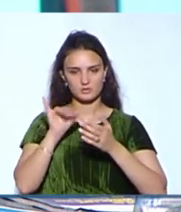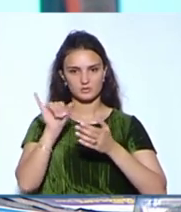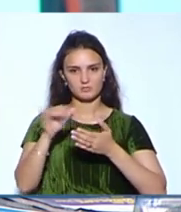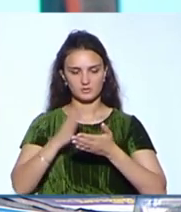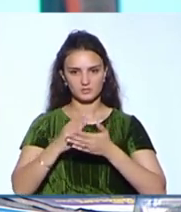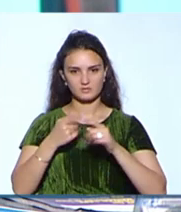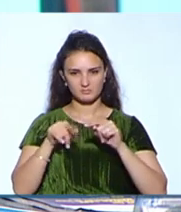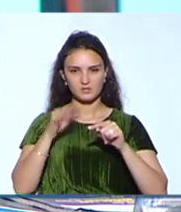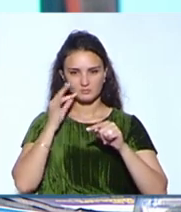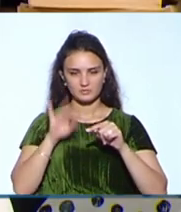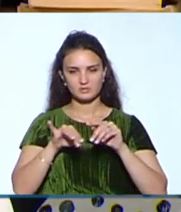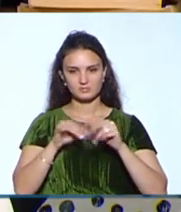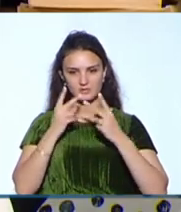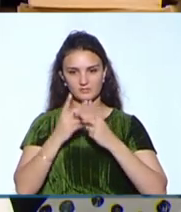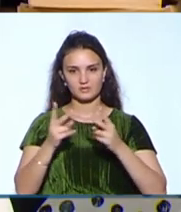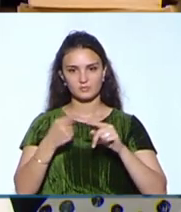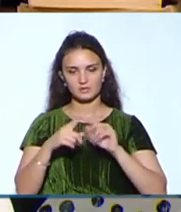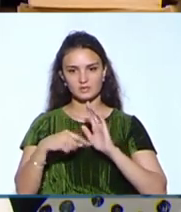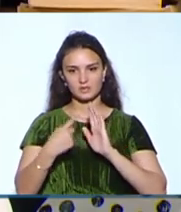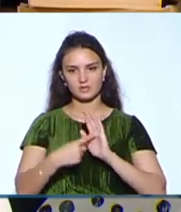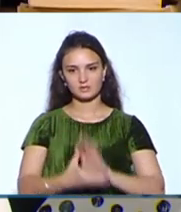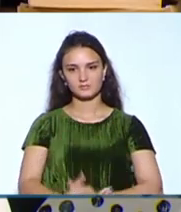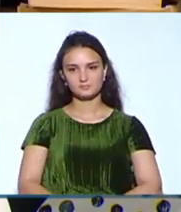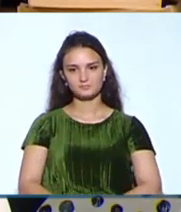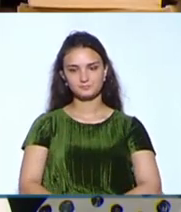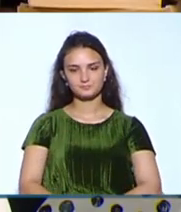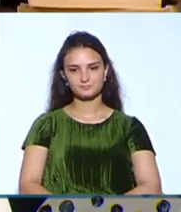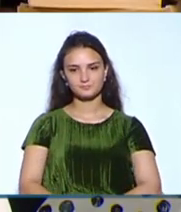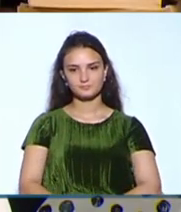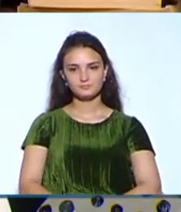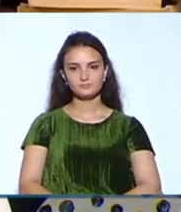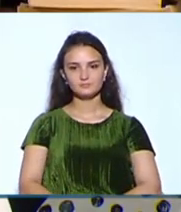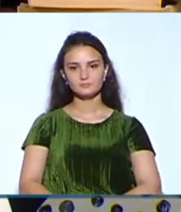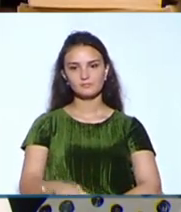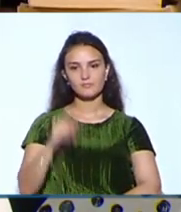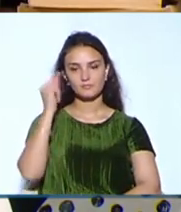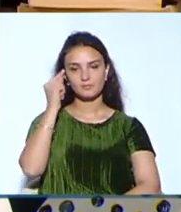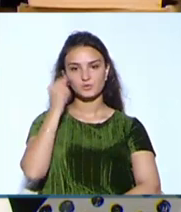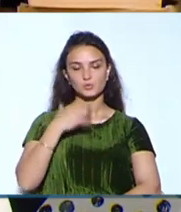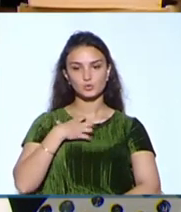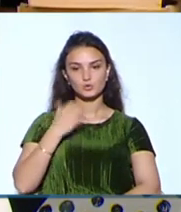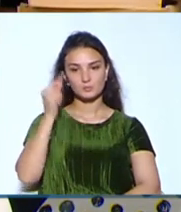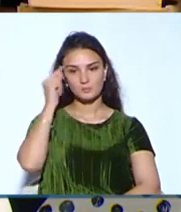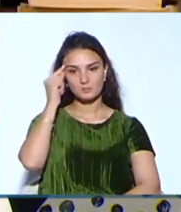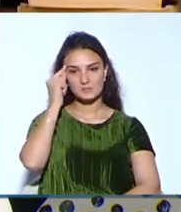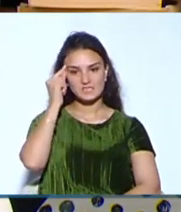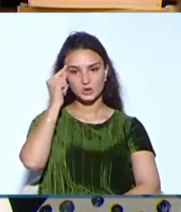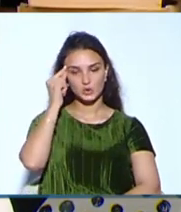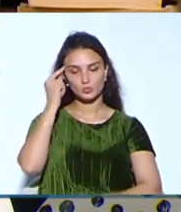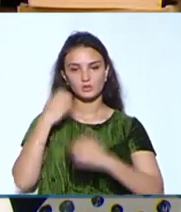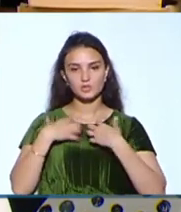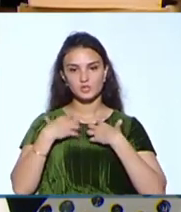გაქვთ, აი ამ გამოცდილებით დავინახოთ ეს საკითხი. იცით, ფსიქიკური ჯანმრთელობა